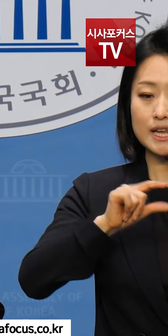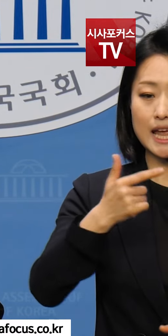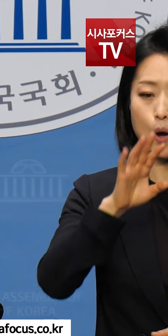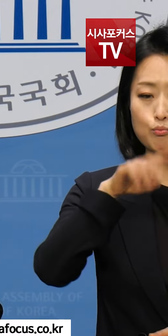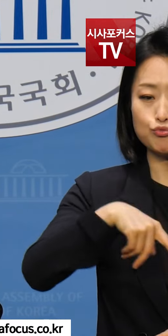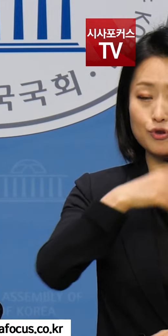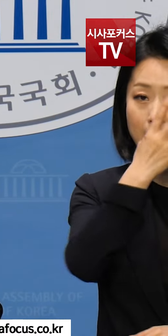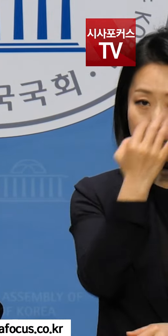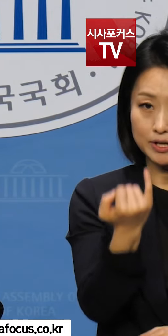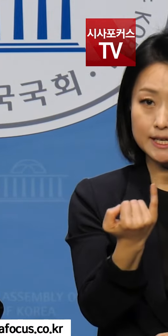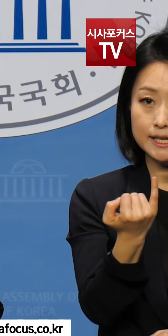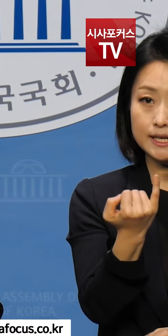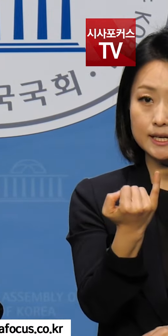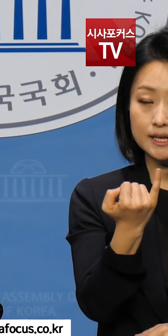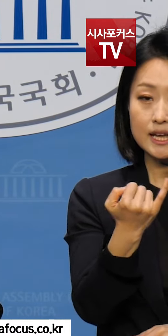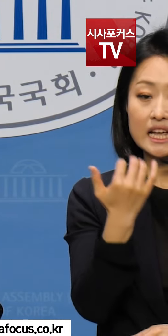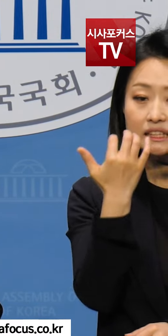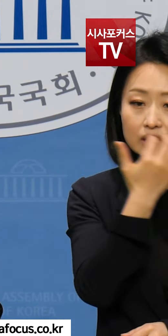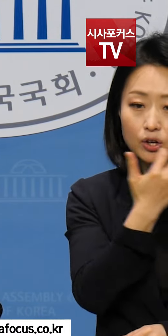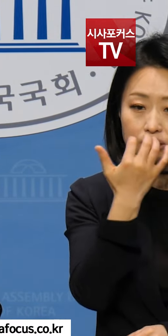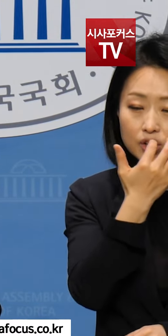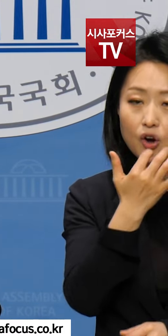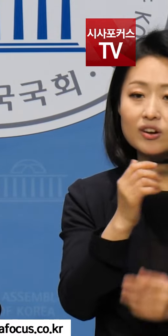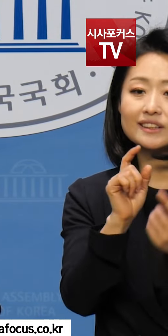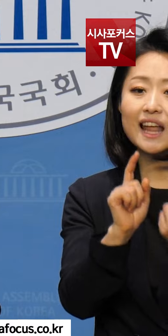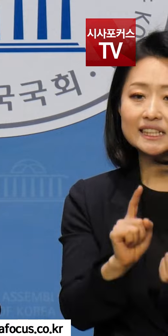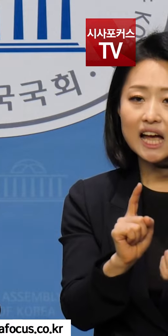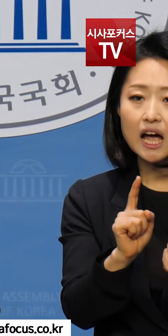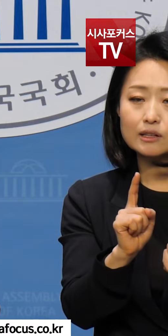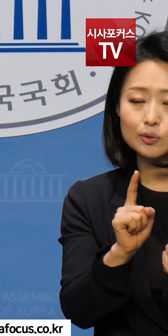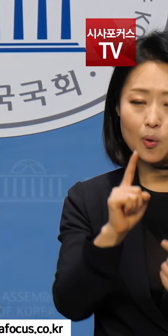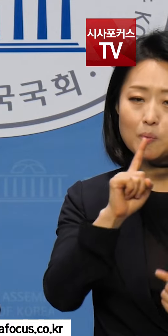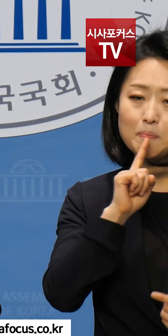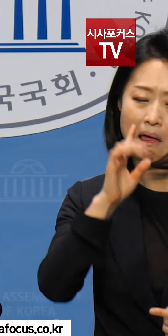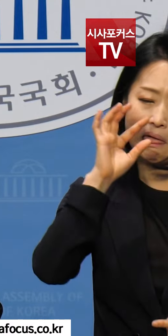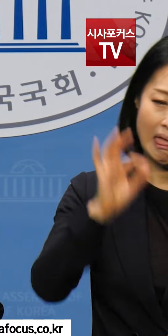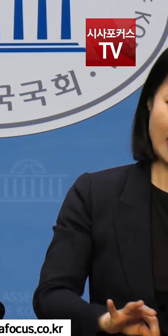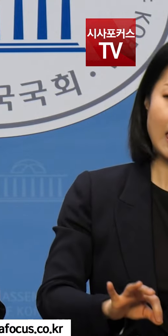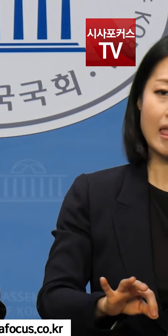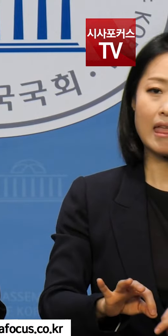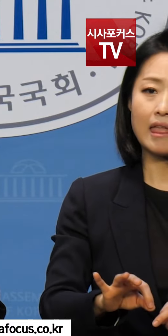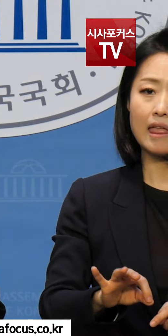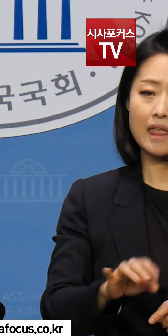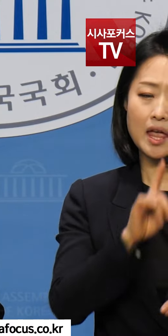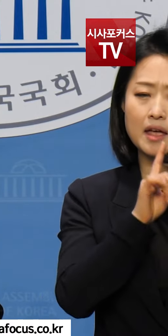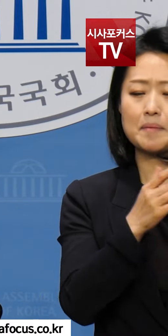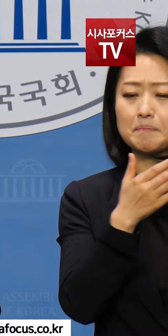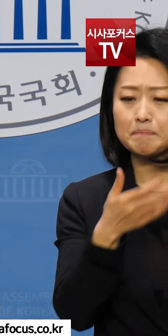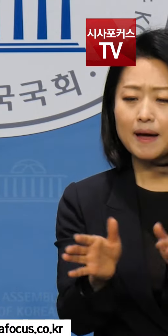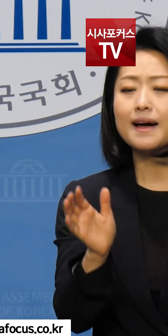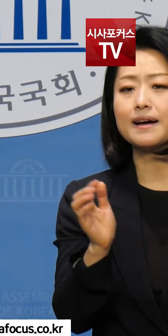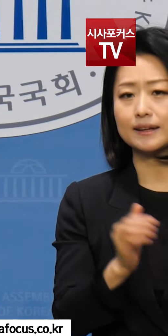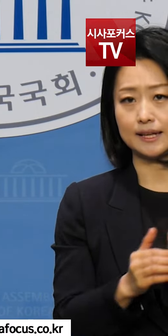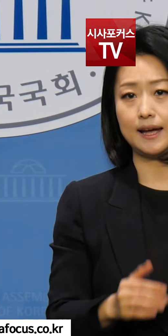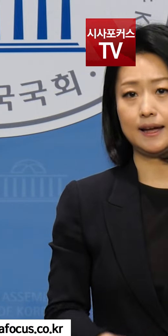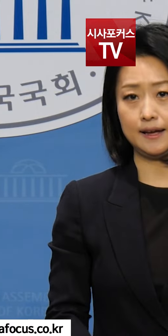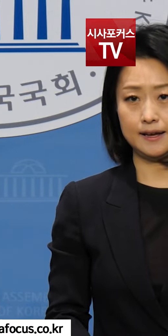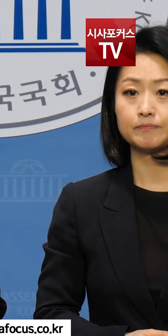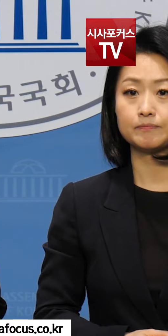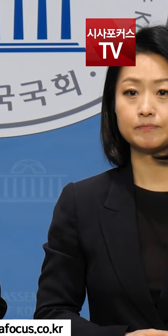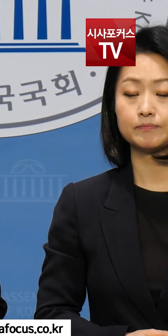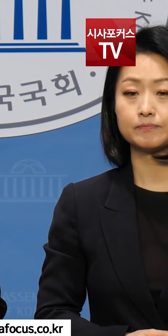피해자 할머니들을 성적 대상으로 전락시키는 저질 발언도 서슴지